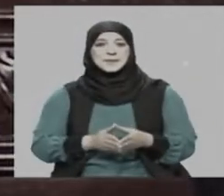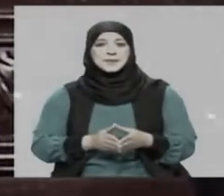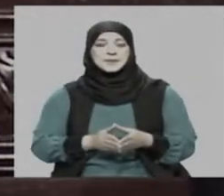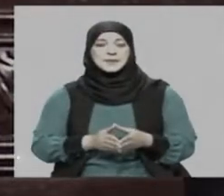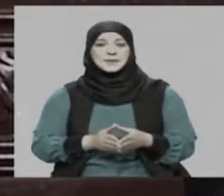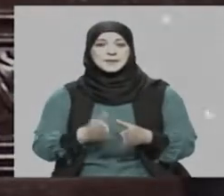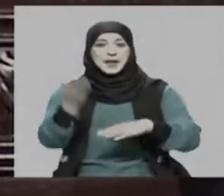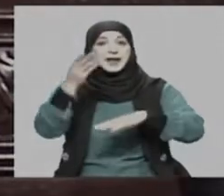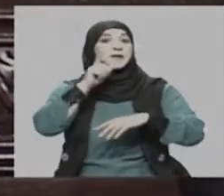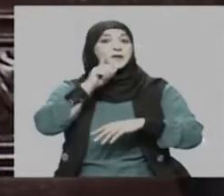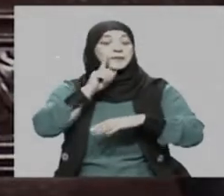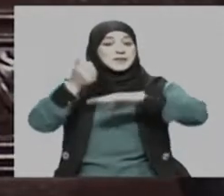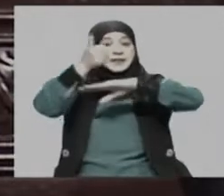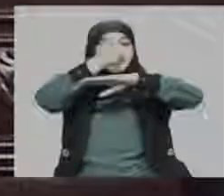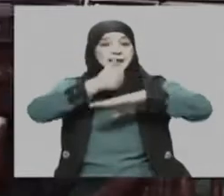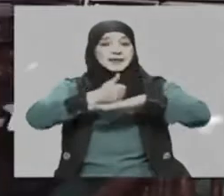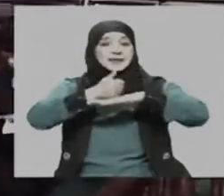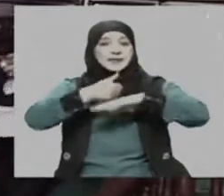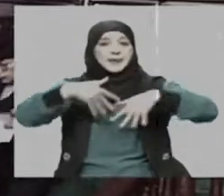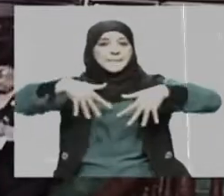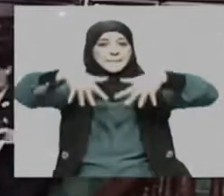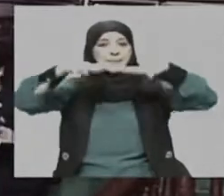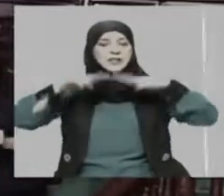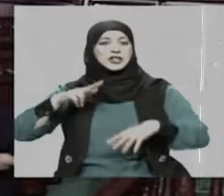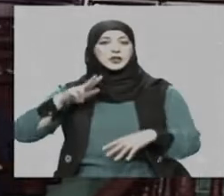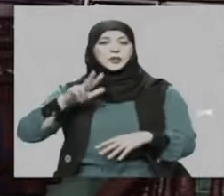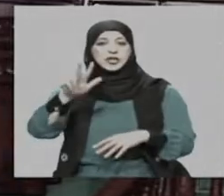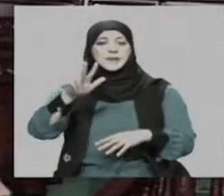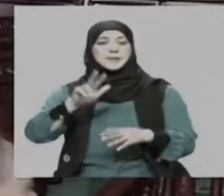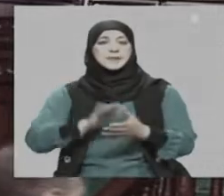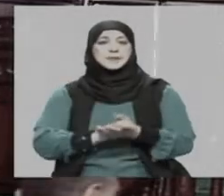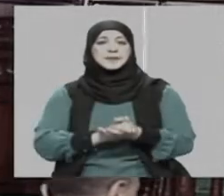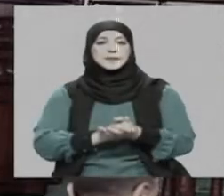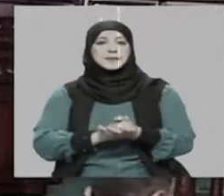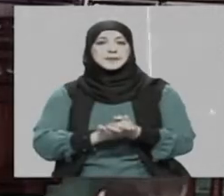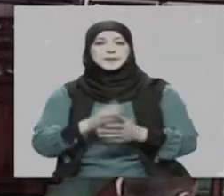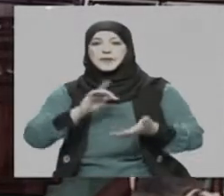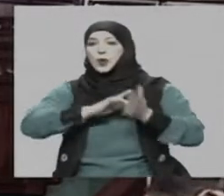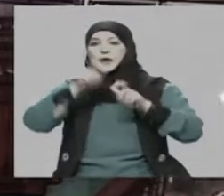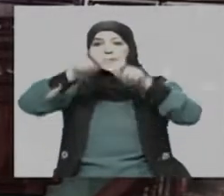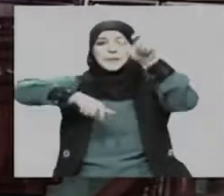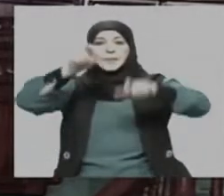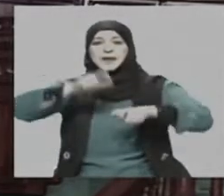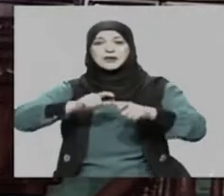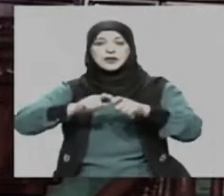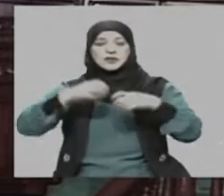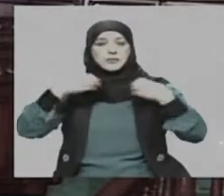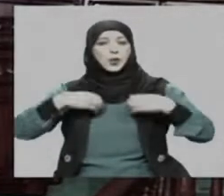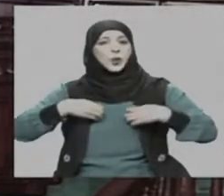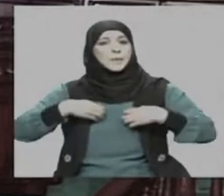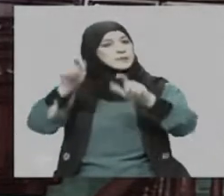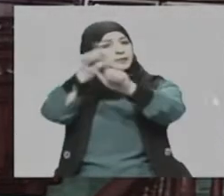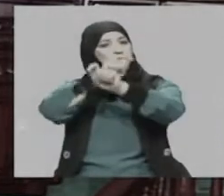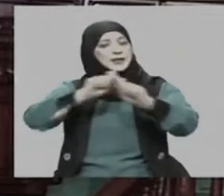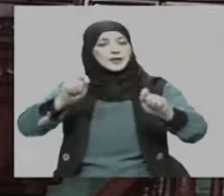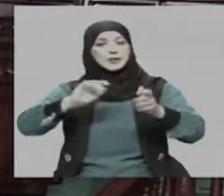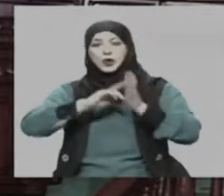سيد رئيس مجلس نواب الشعب، السادة والسيدات النواب